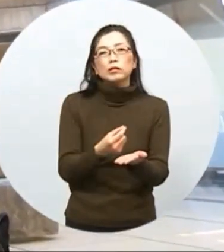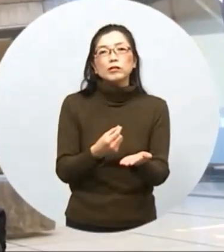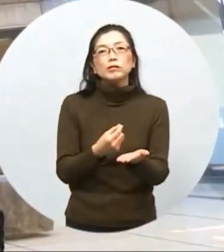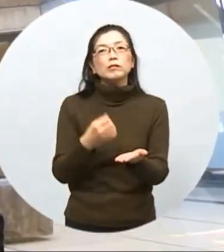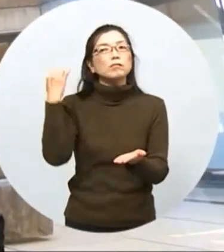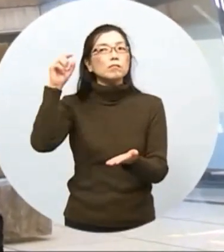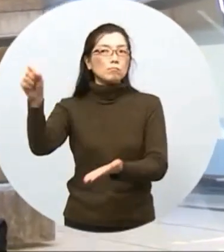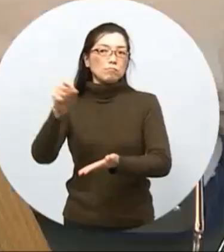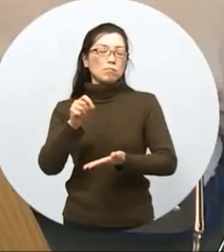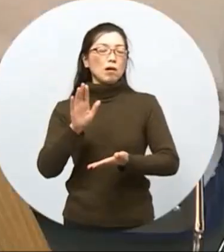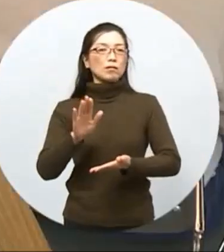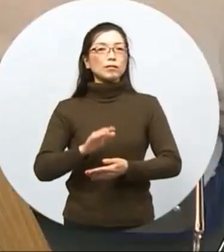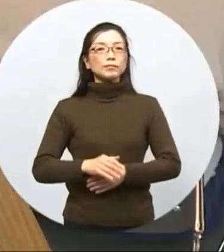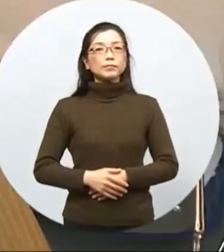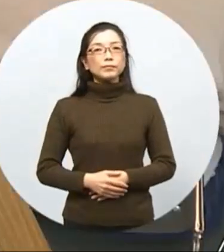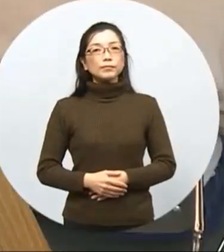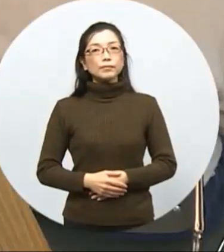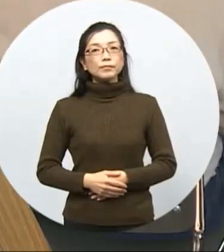あるんですね。